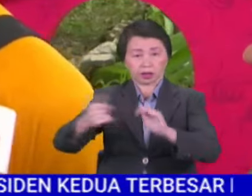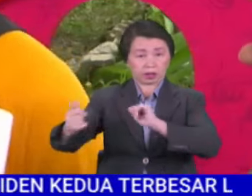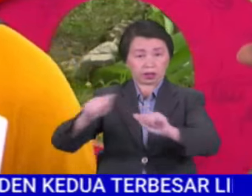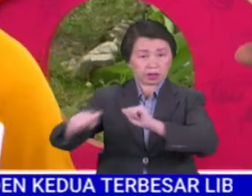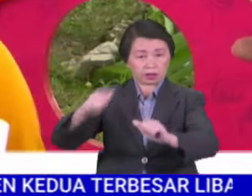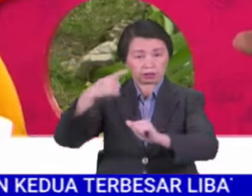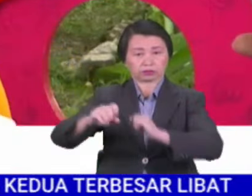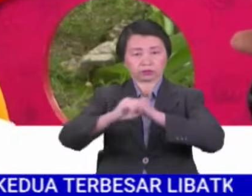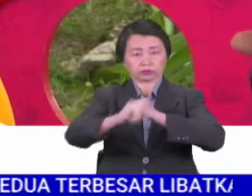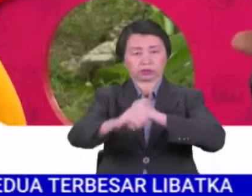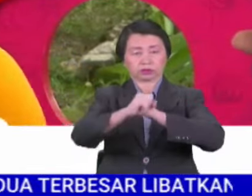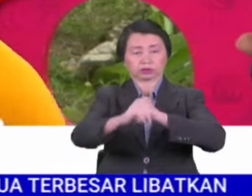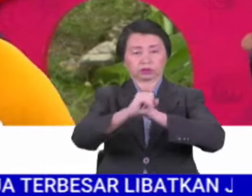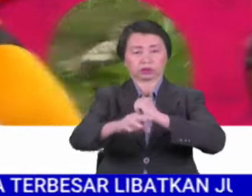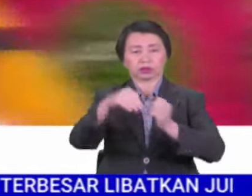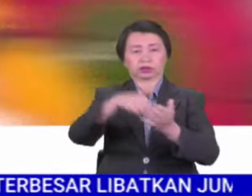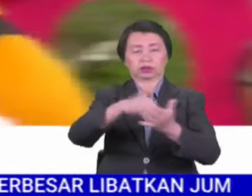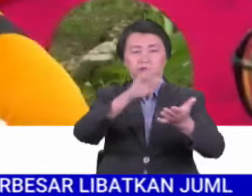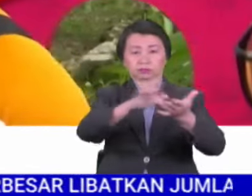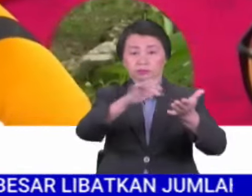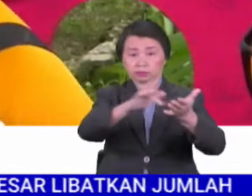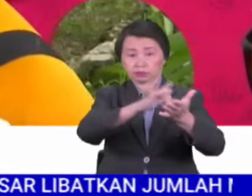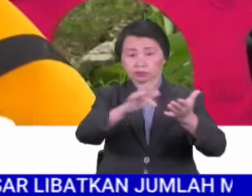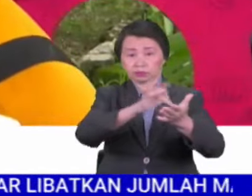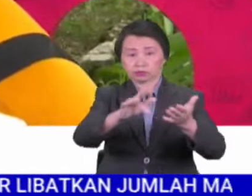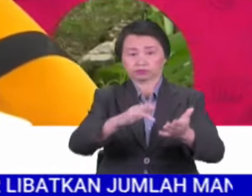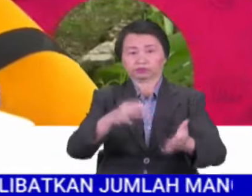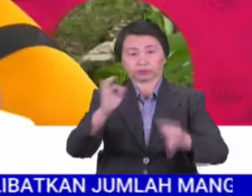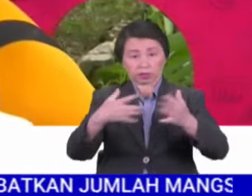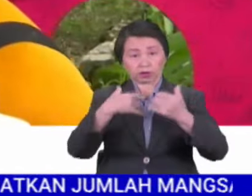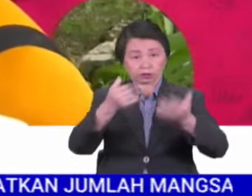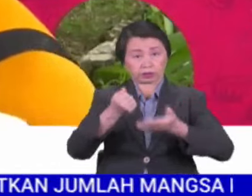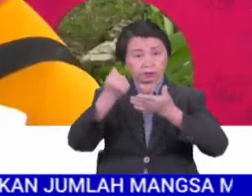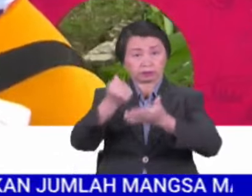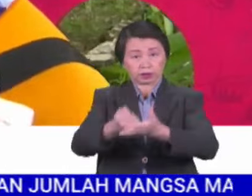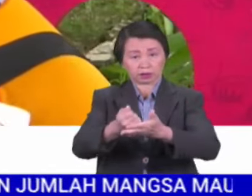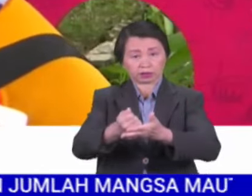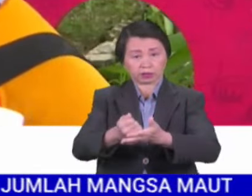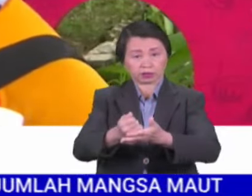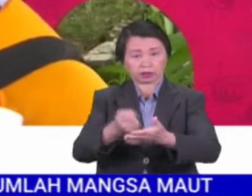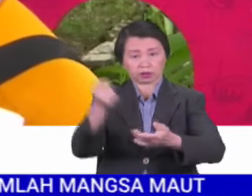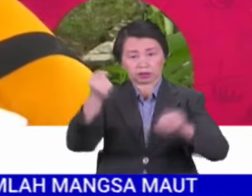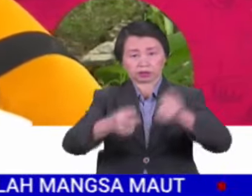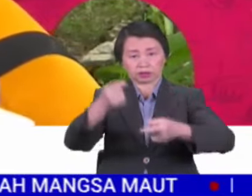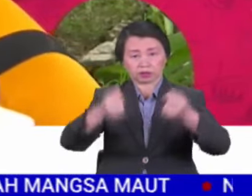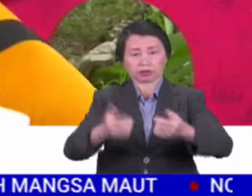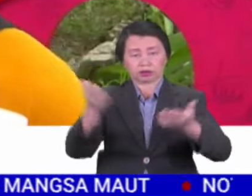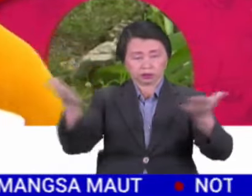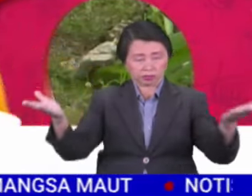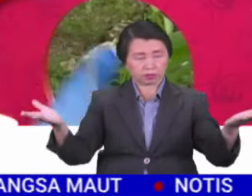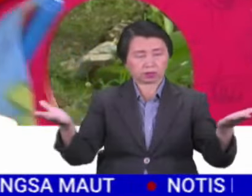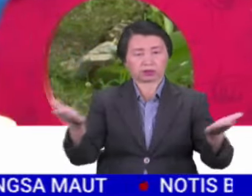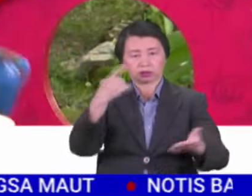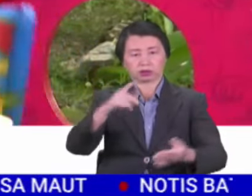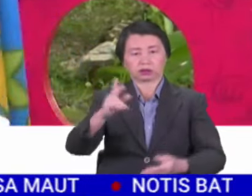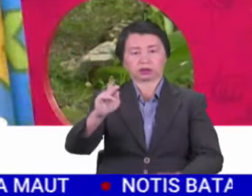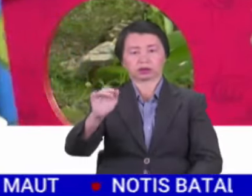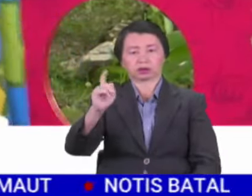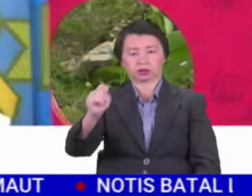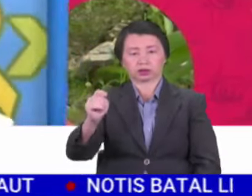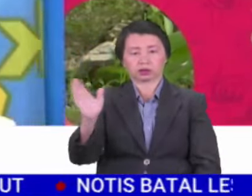untuk Champion di media sosial kalau memang ada yang membantu itu akan direct link kepada di orang kepada